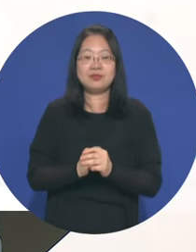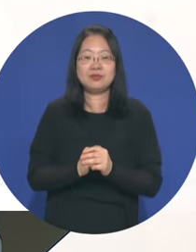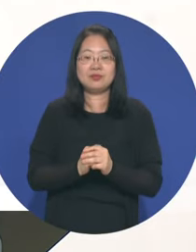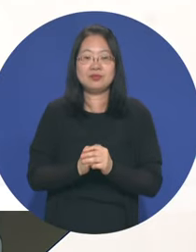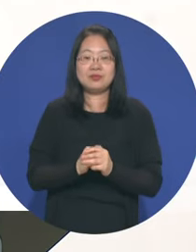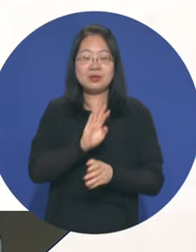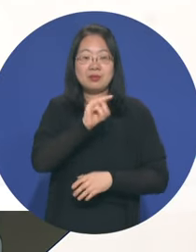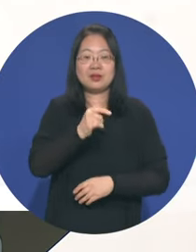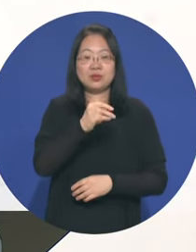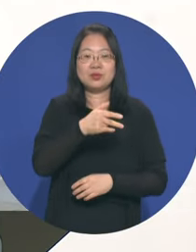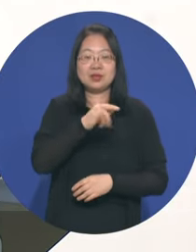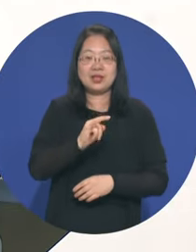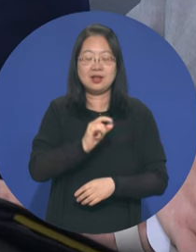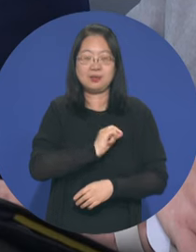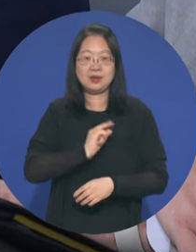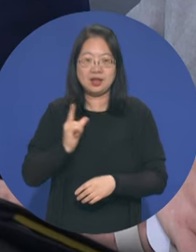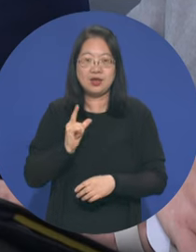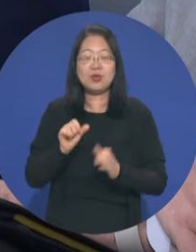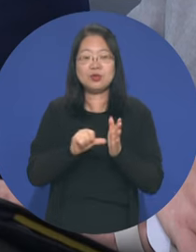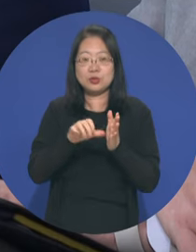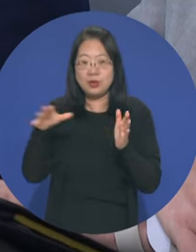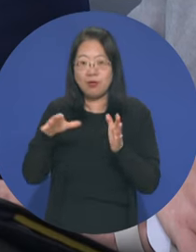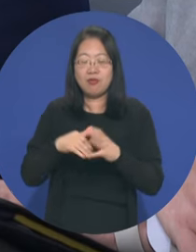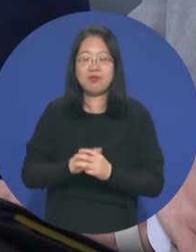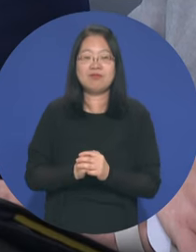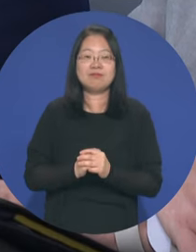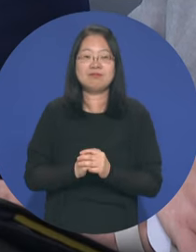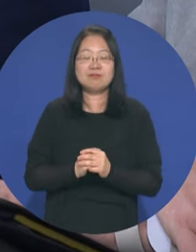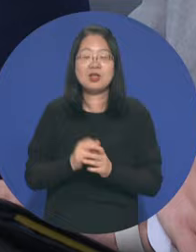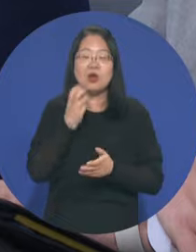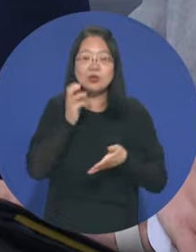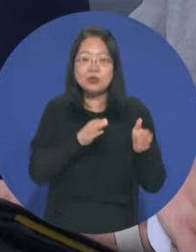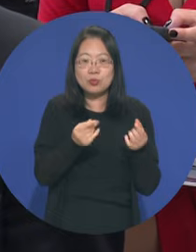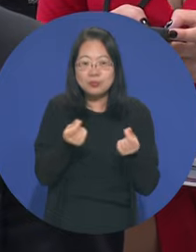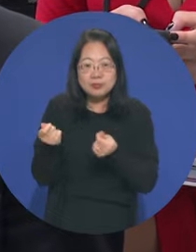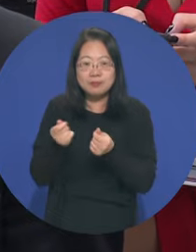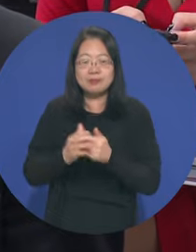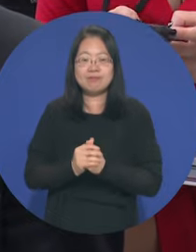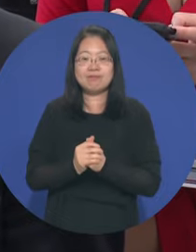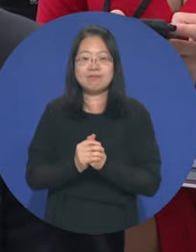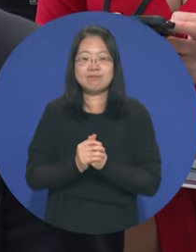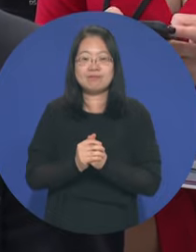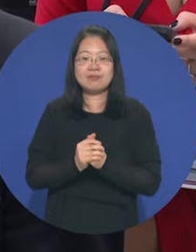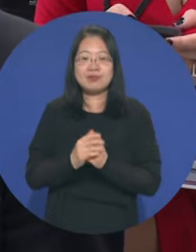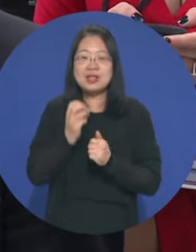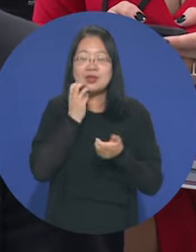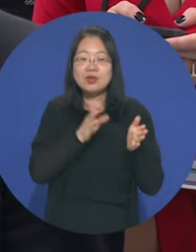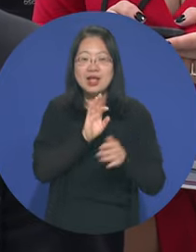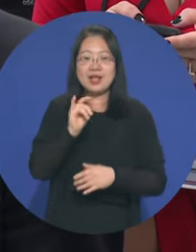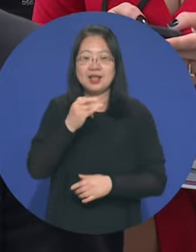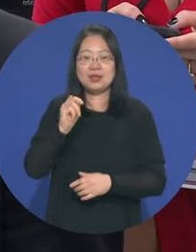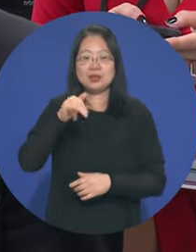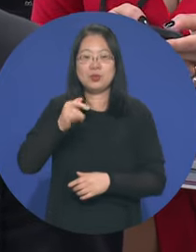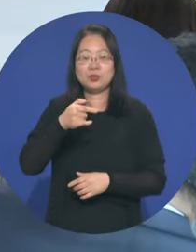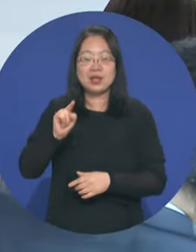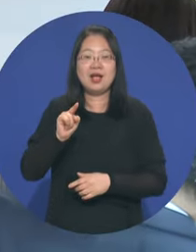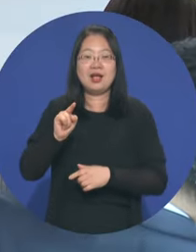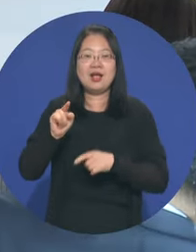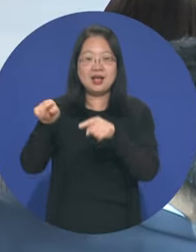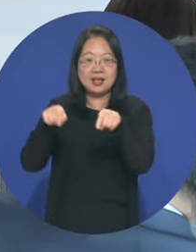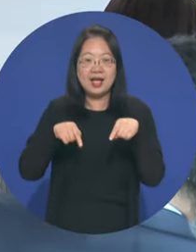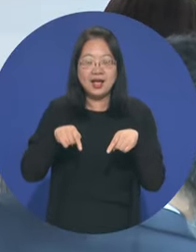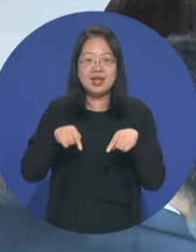끼웠습니다. 애리조나는 반도체, 배터리 등으로 유명하다는 점이 경기도와 비슷합니다. 양지역은 경기 애리조나